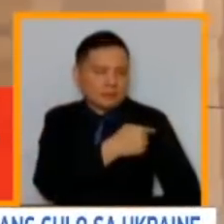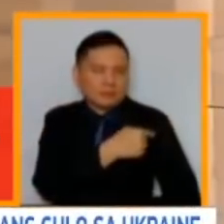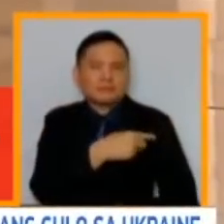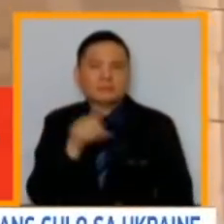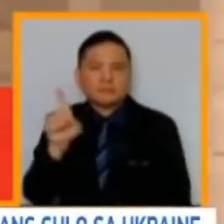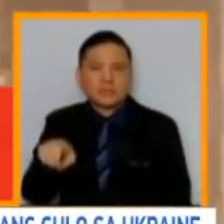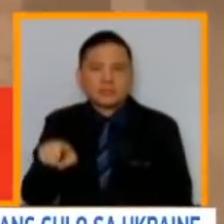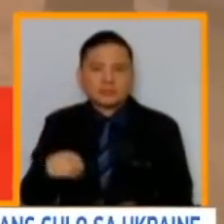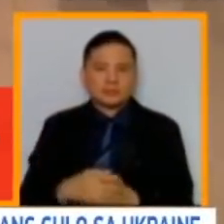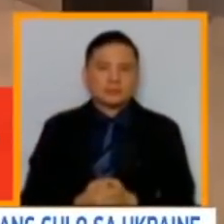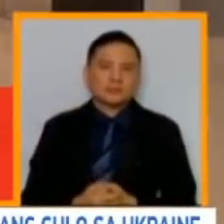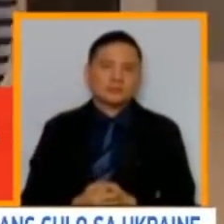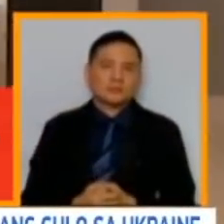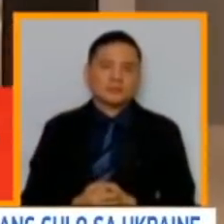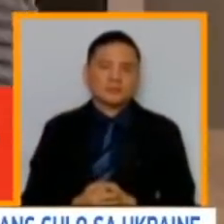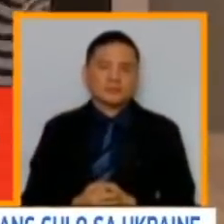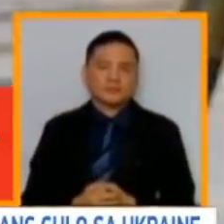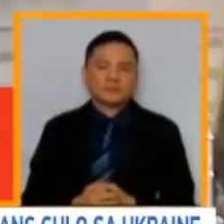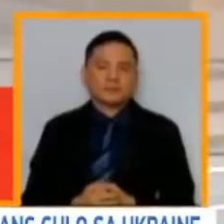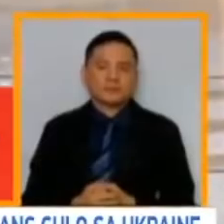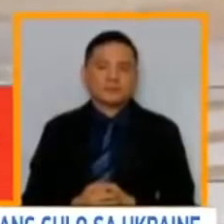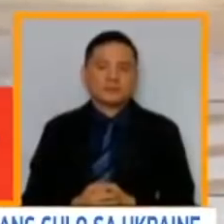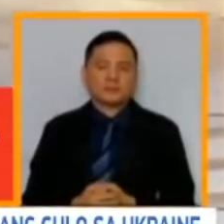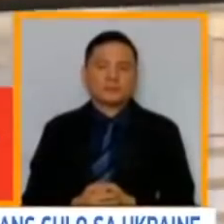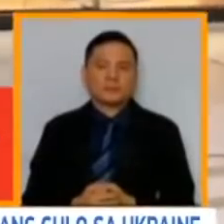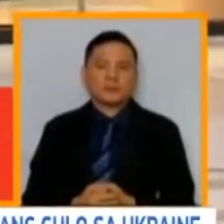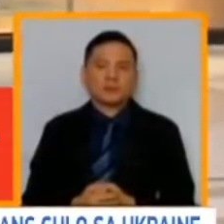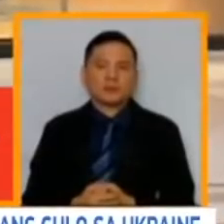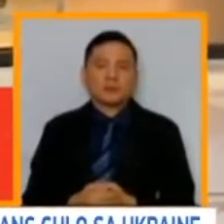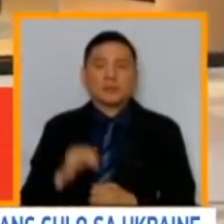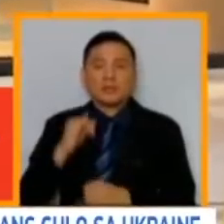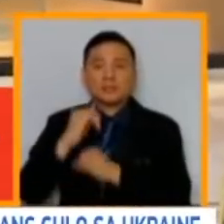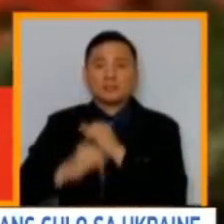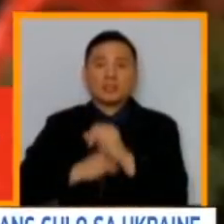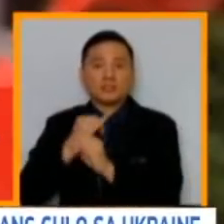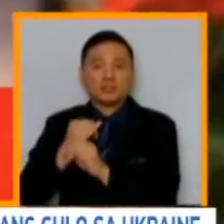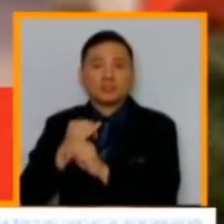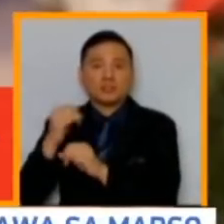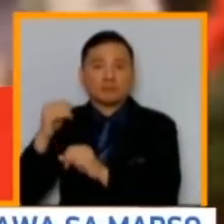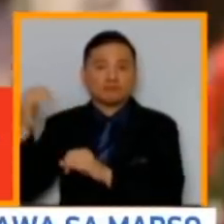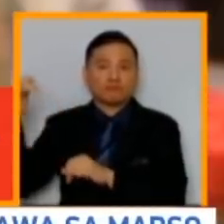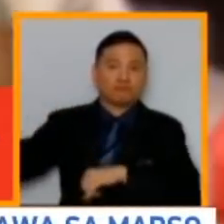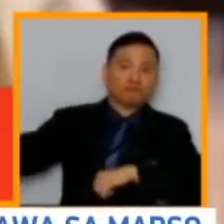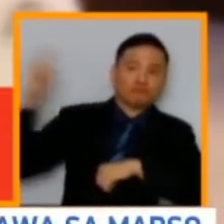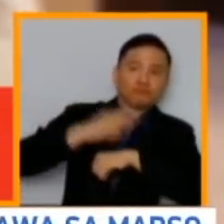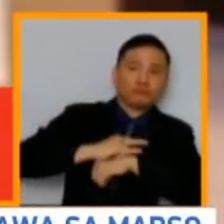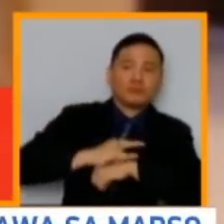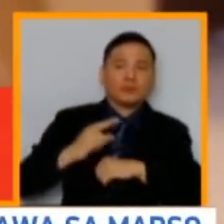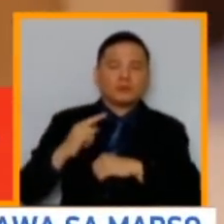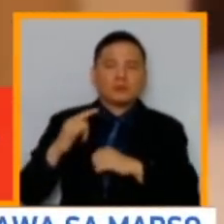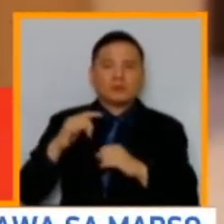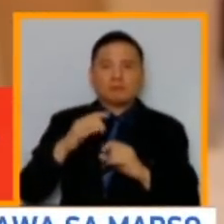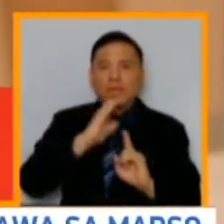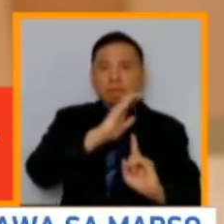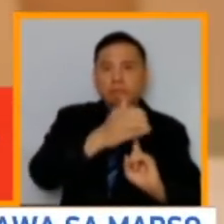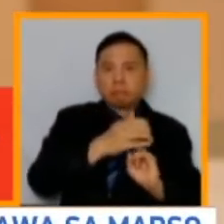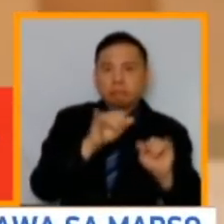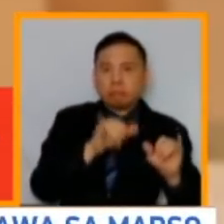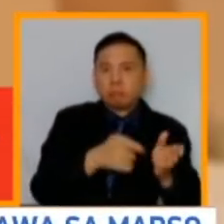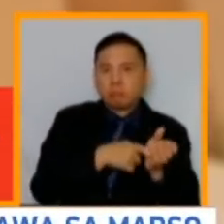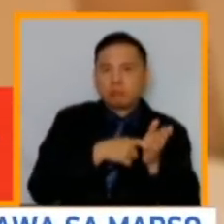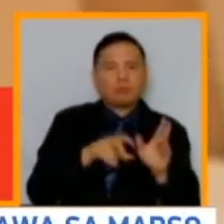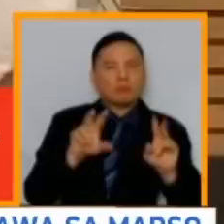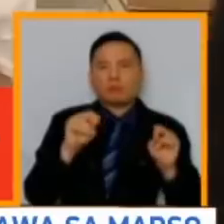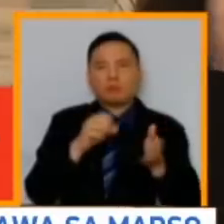lang natin ng international travel na quarantine requirement. Opo. So dito, asahan din natin na mas makakabangon